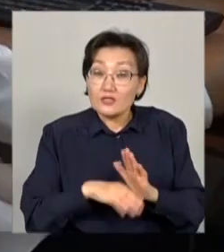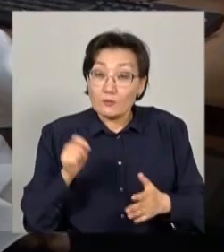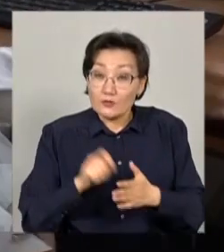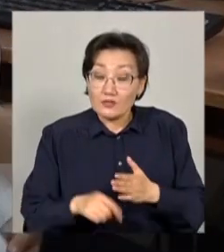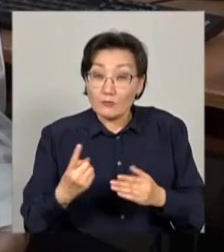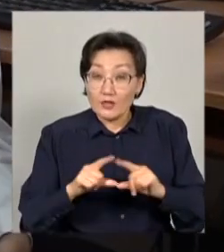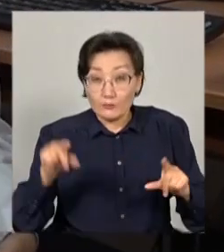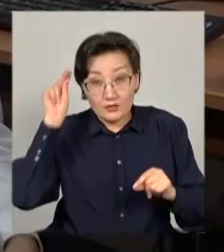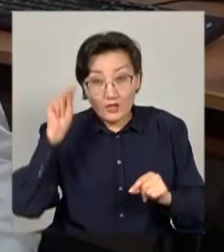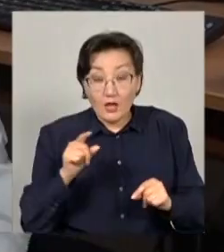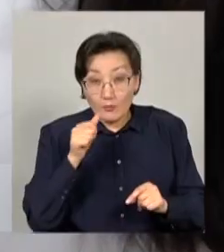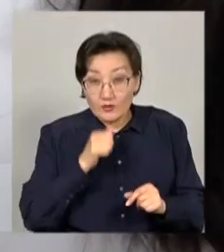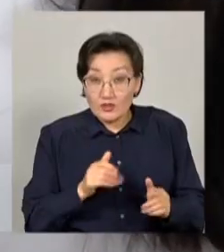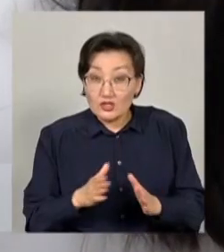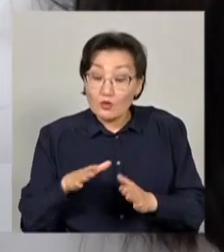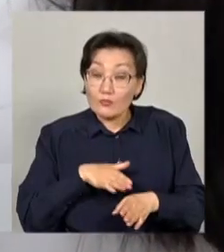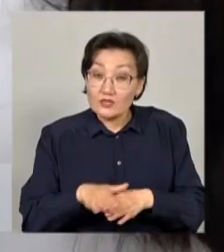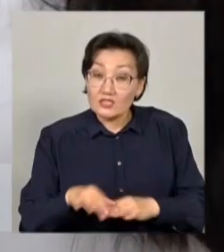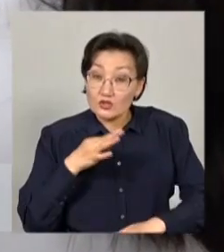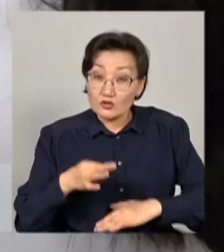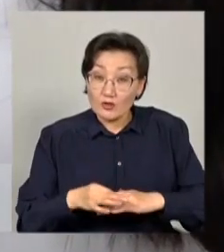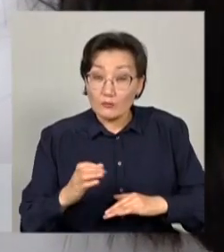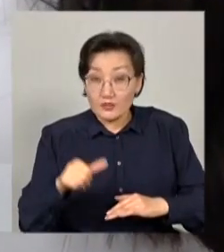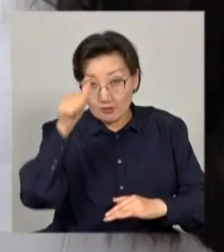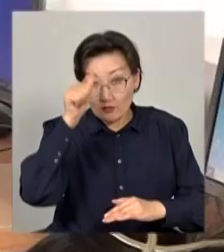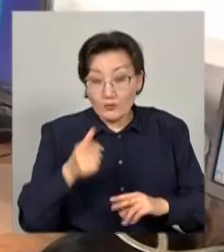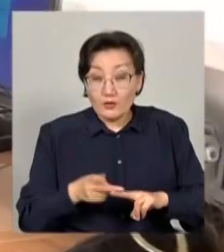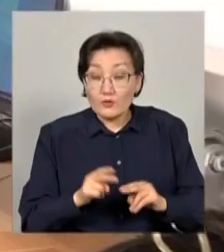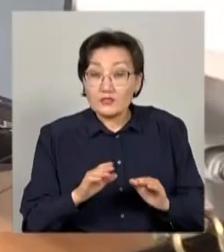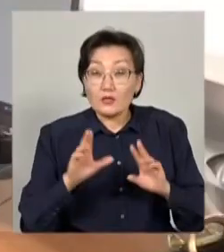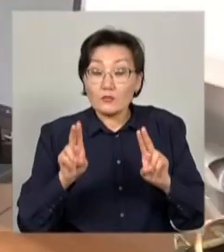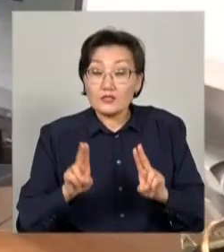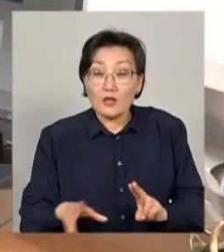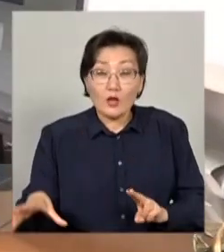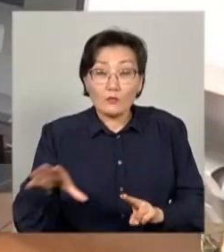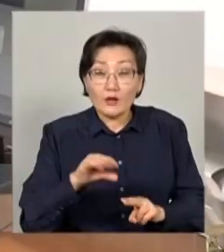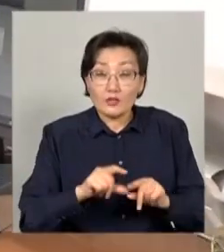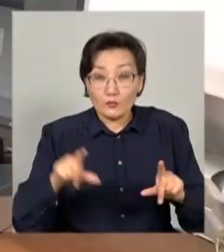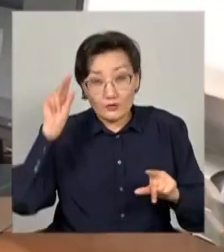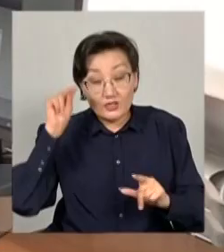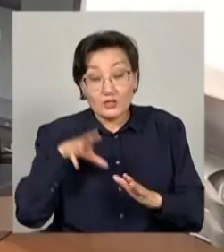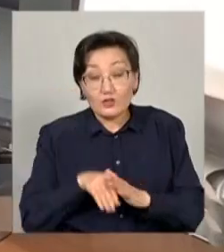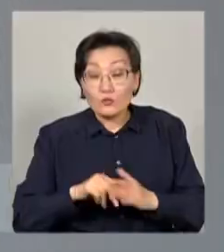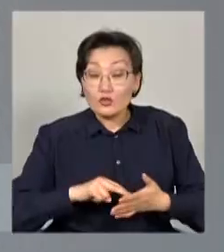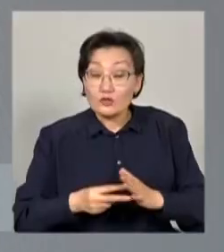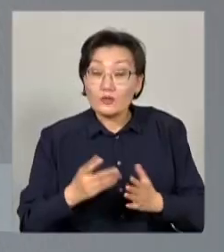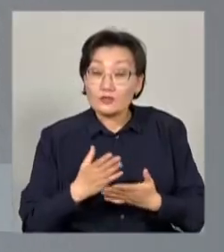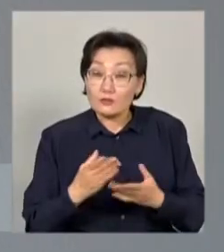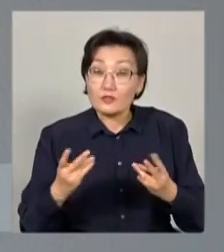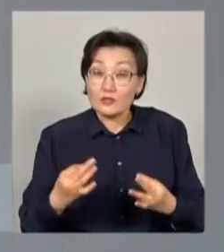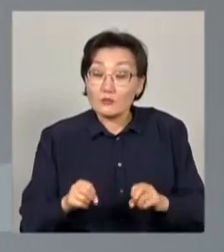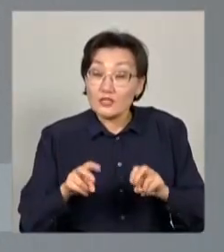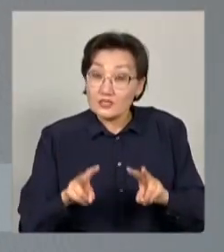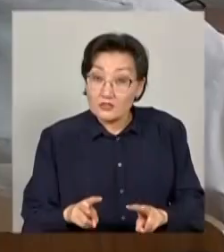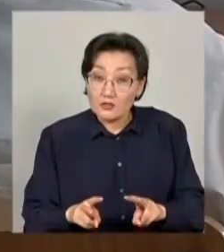мектепте пилоттық режимде іске асырылып жатыр. Жауаптылар 42-ке қарай бұл тәртіпті Алматыдағы барлық білім ордасына енгізуді жоспарлап отыр. Десе де